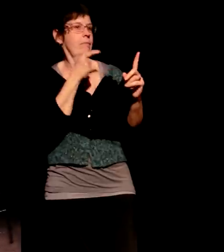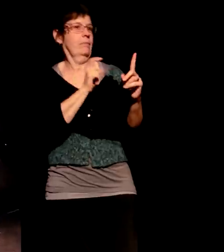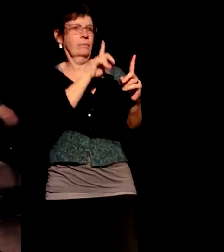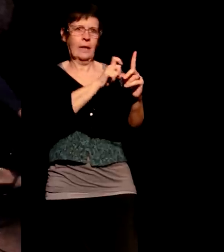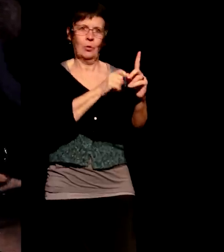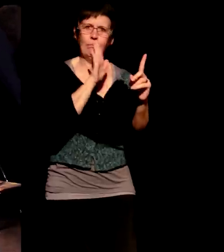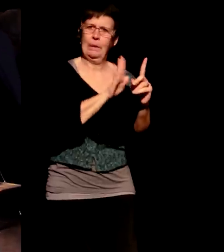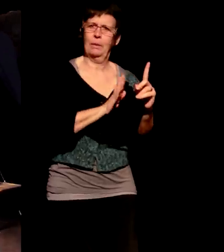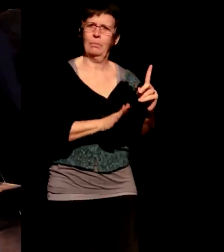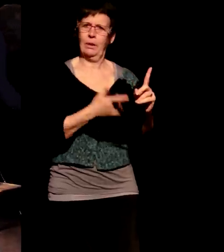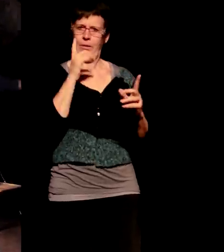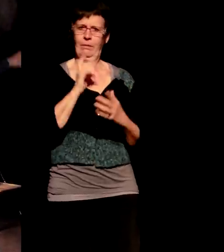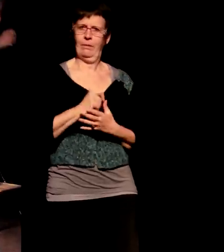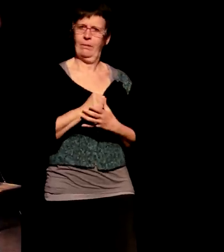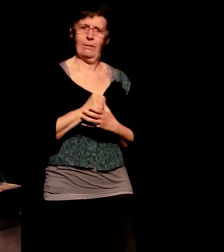J'ai voulu parler de ça...